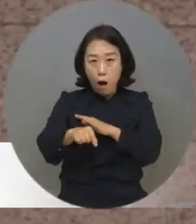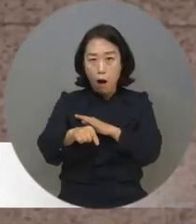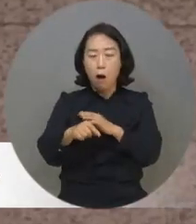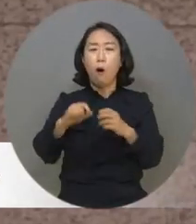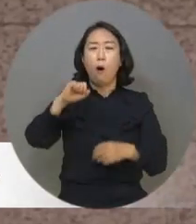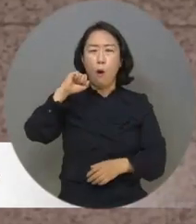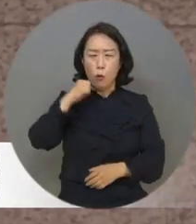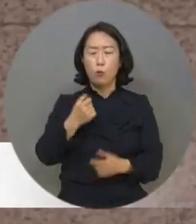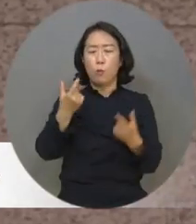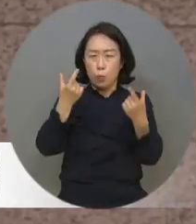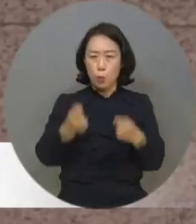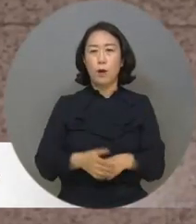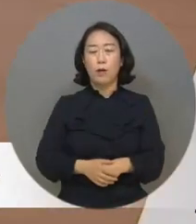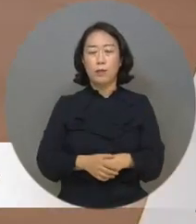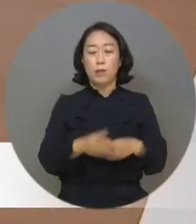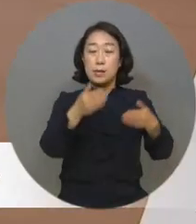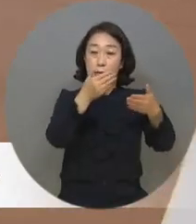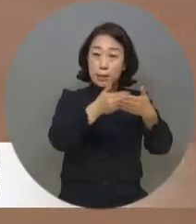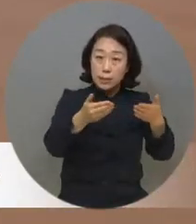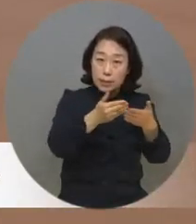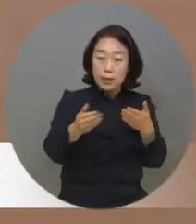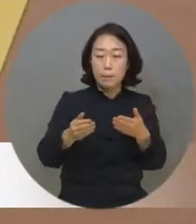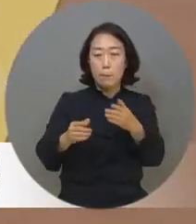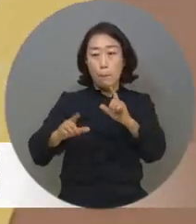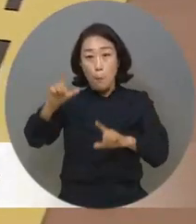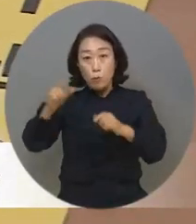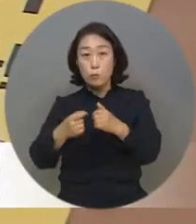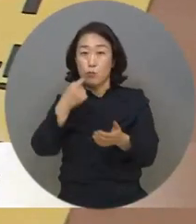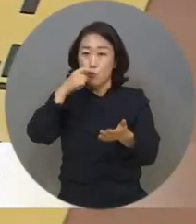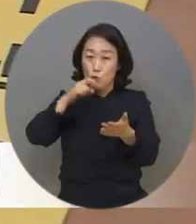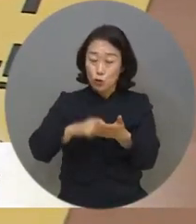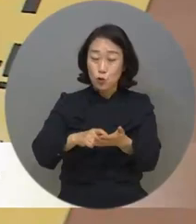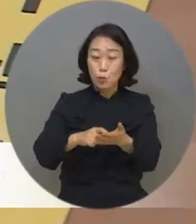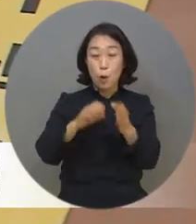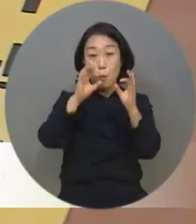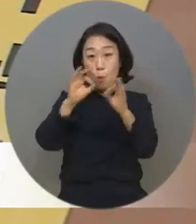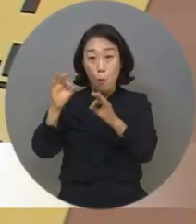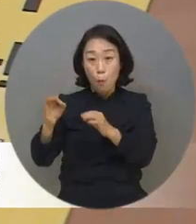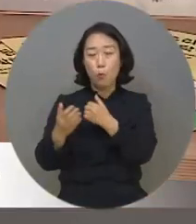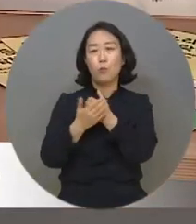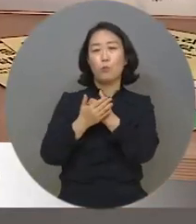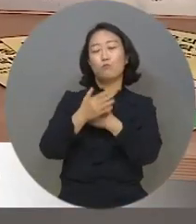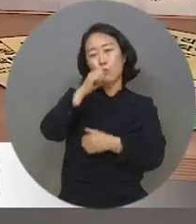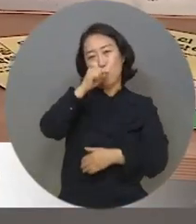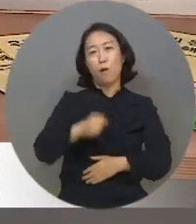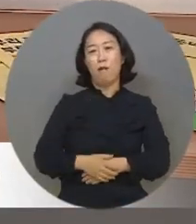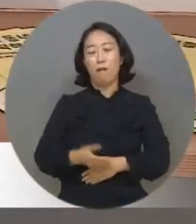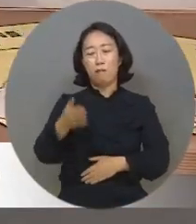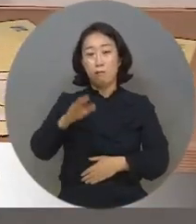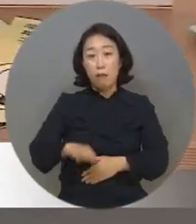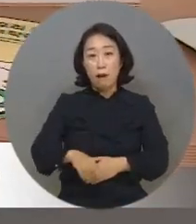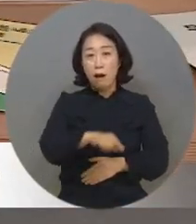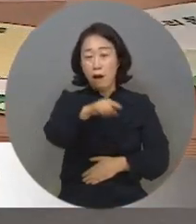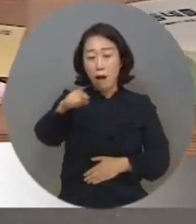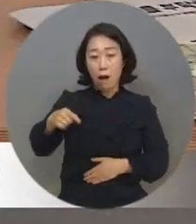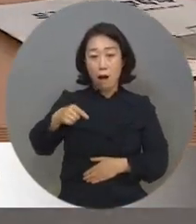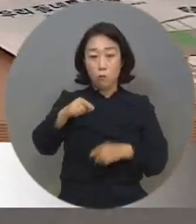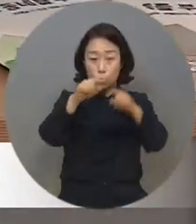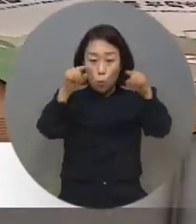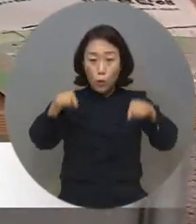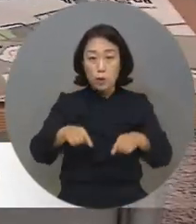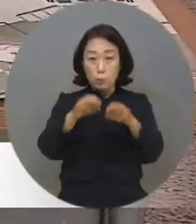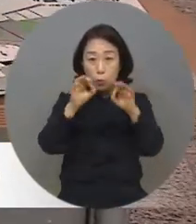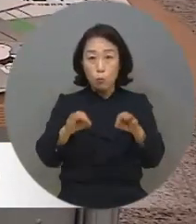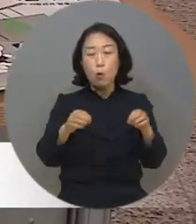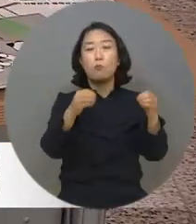반복됩니다. 그림이나 기호 등 원하는 후보자를 뽑기 위한 시각적 정보가 중요한데 현재 우리나라의 투표용지는